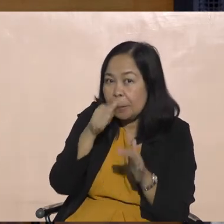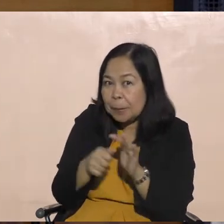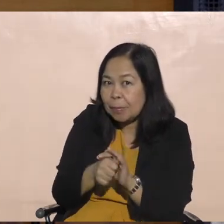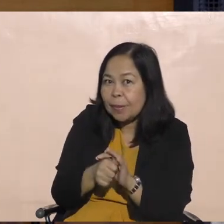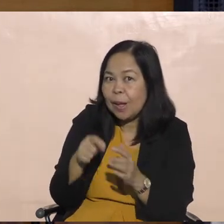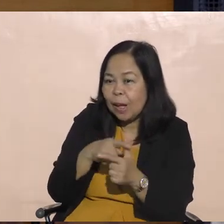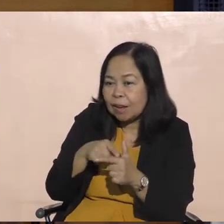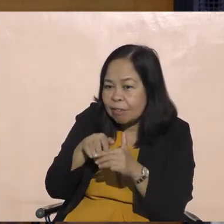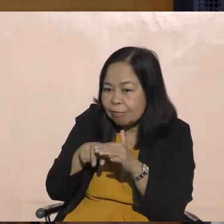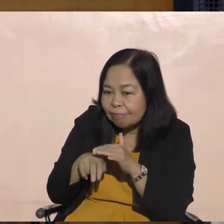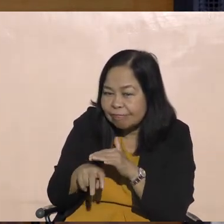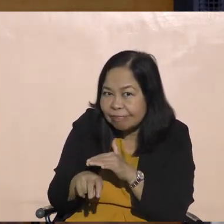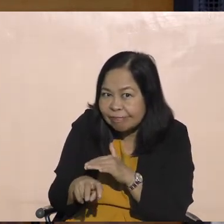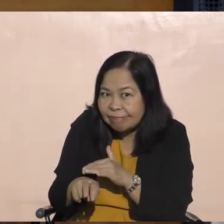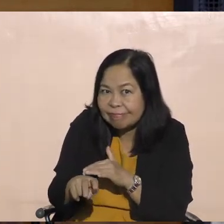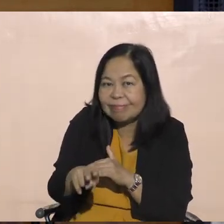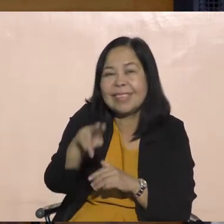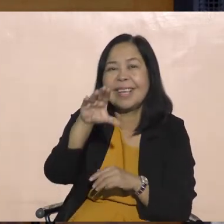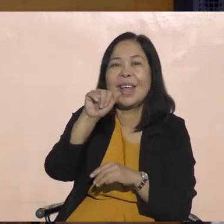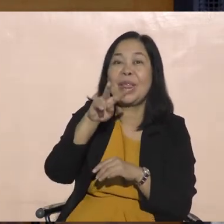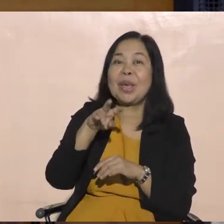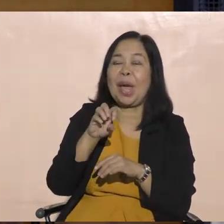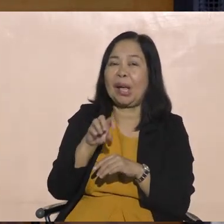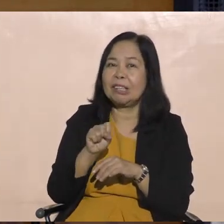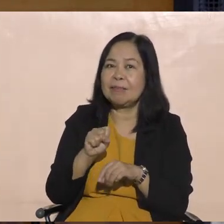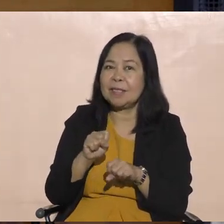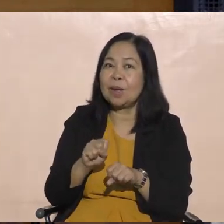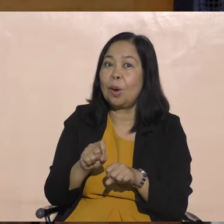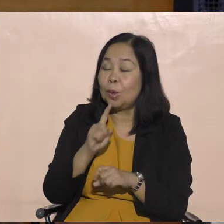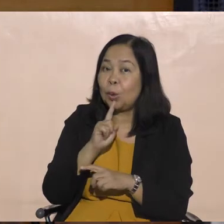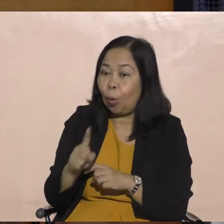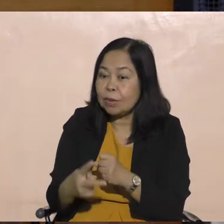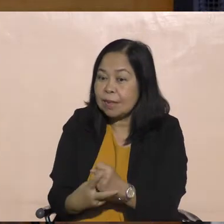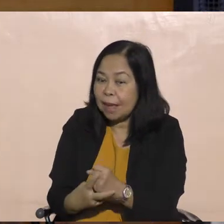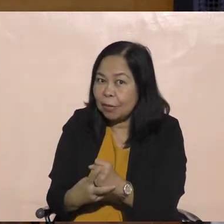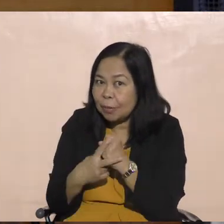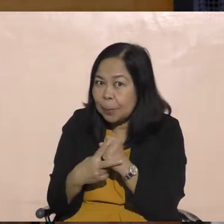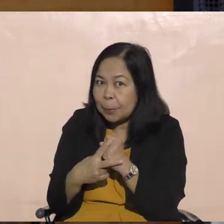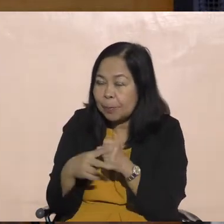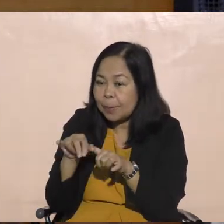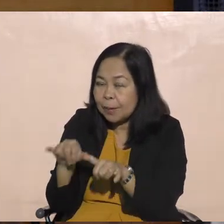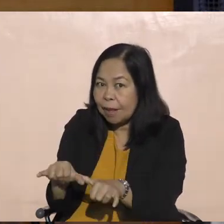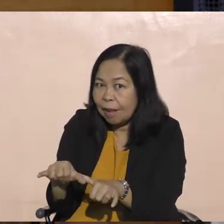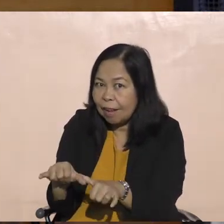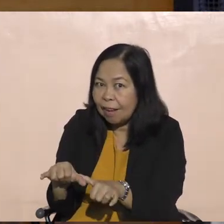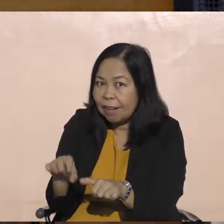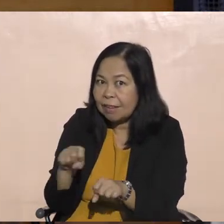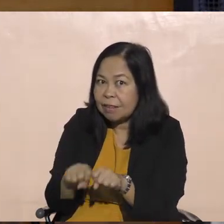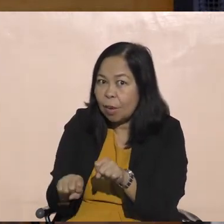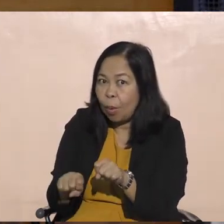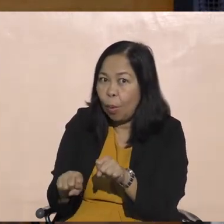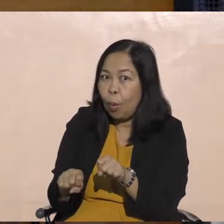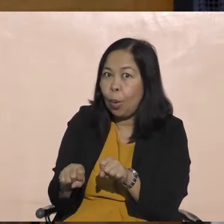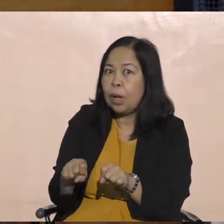he crawled inside one of the caves. Although, save for the moment, he realized that